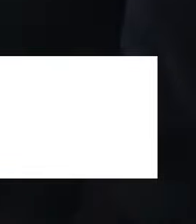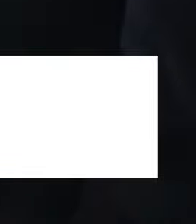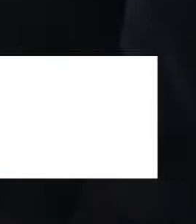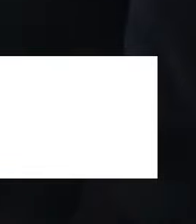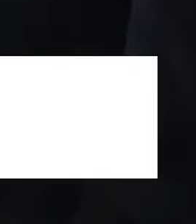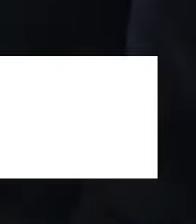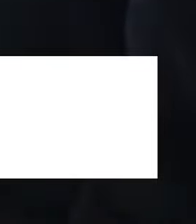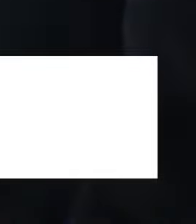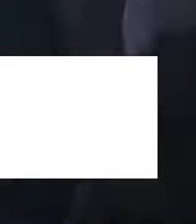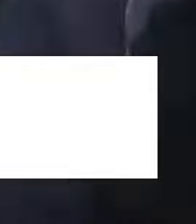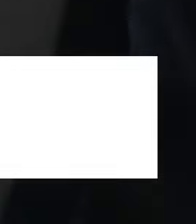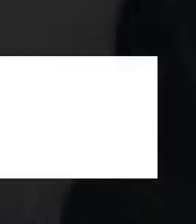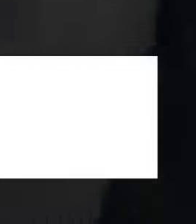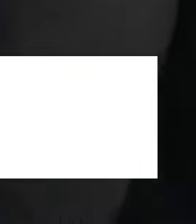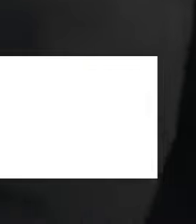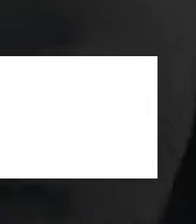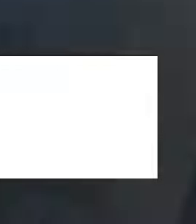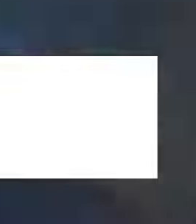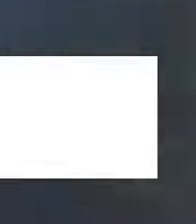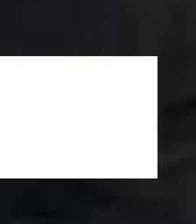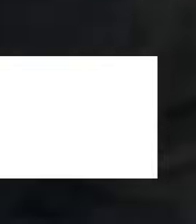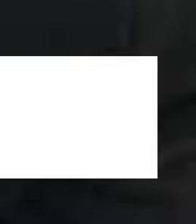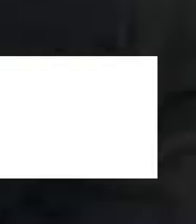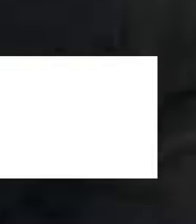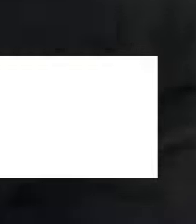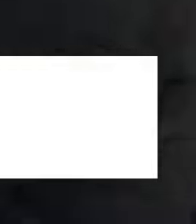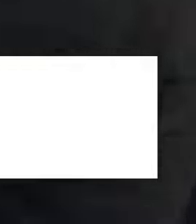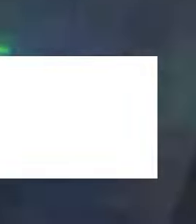기다리셨는데 제가 더 말씀은 드리지 않고 일선 수사팀에서 수사하는 것을 여러분들이 지켜봐 주시길